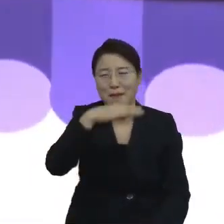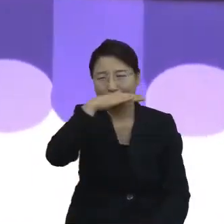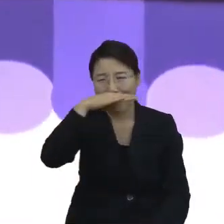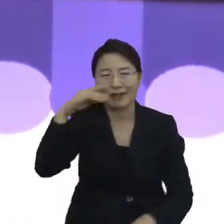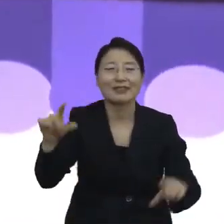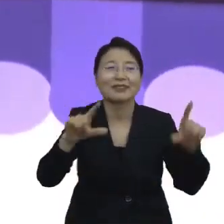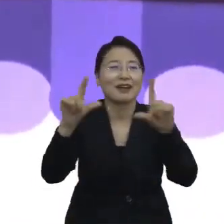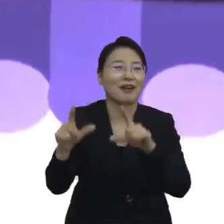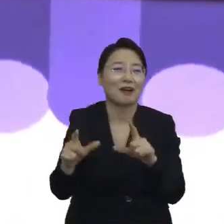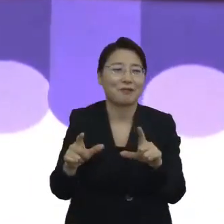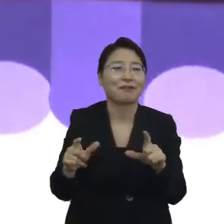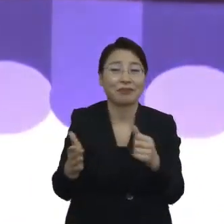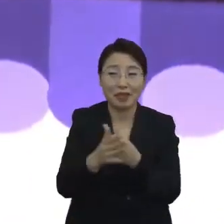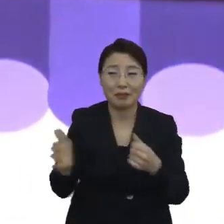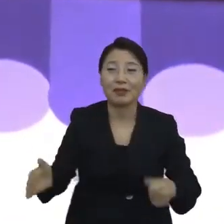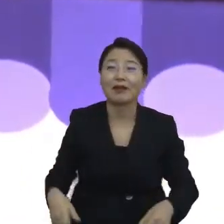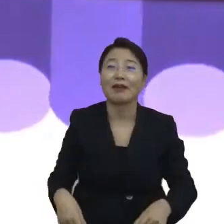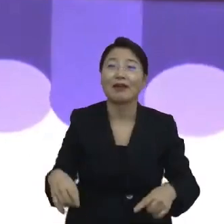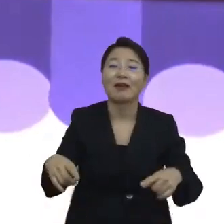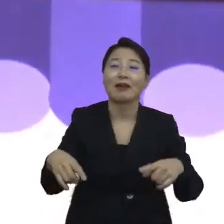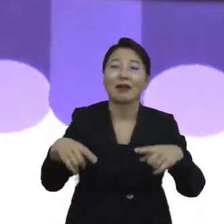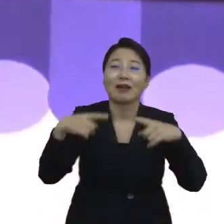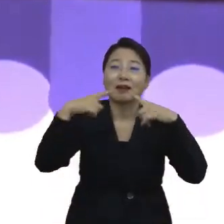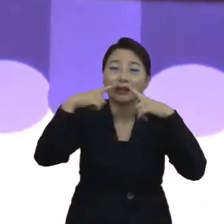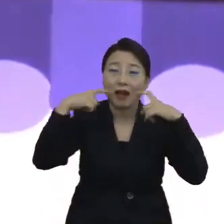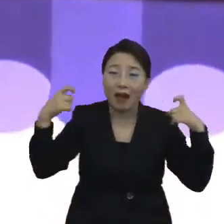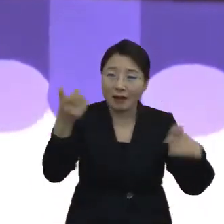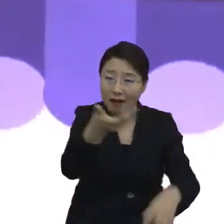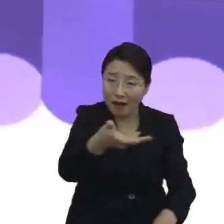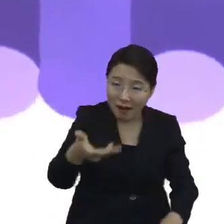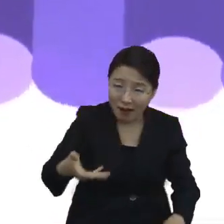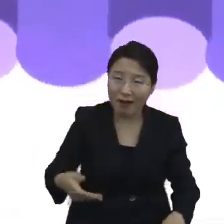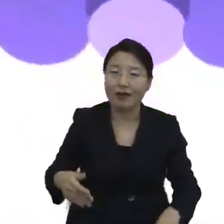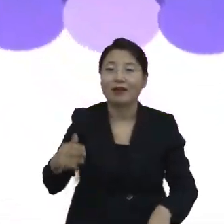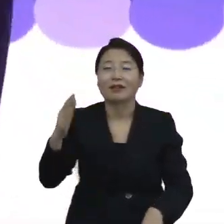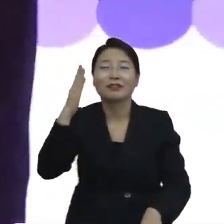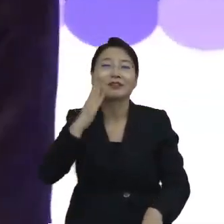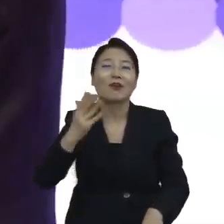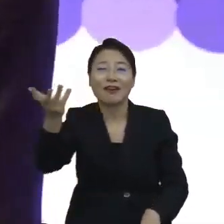뭐 청계광장에서도 하고 한강변에서도 하고 지금 계속 넓혀갈 수 있는 겁니다.